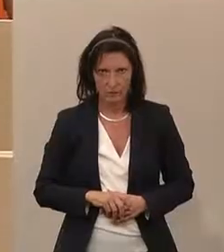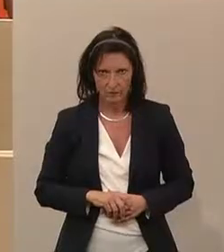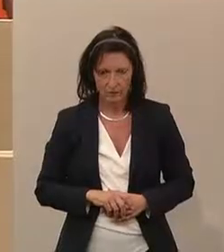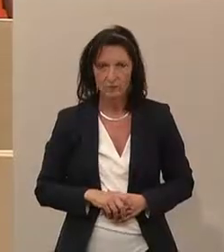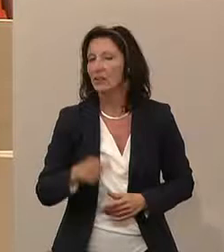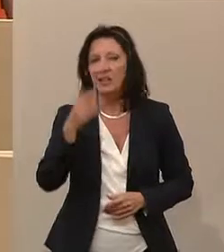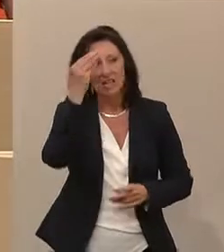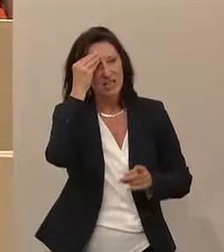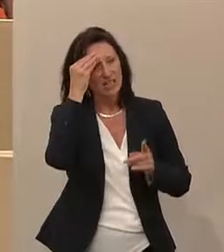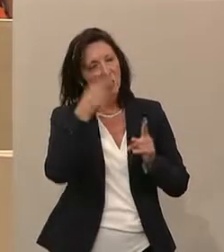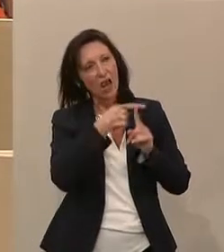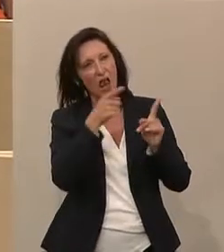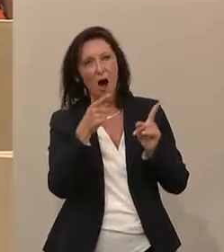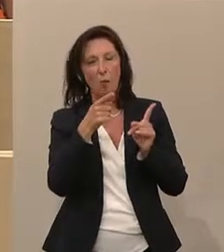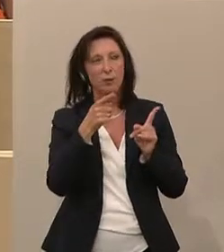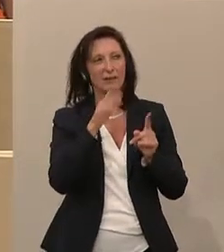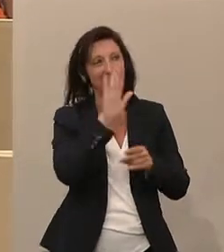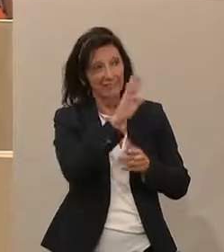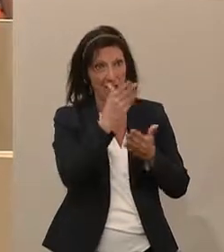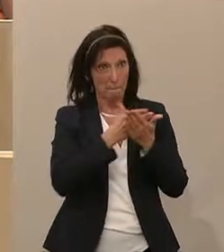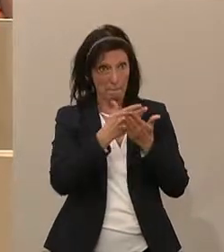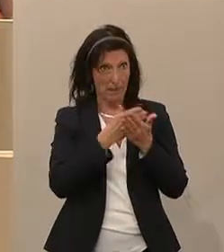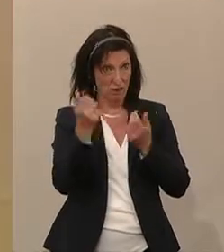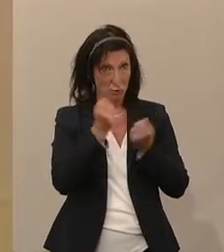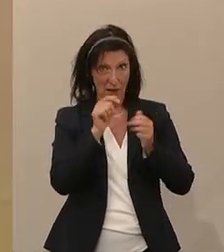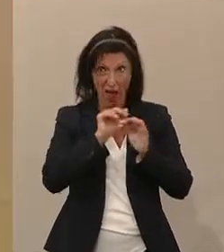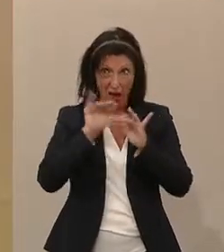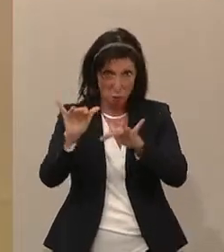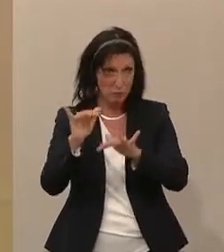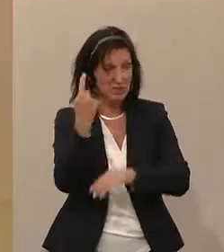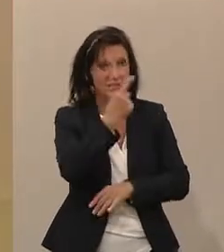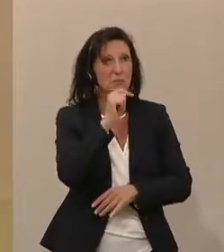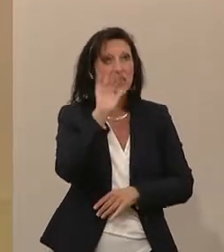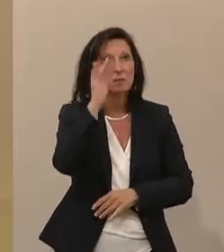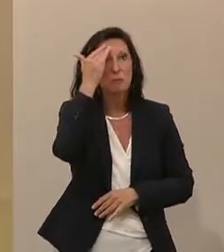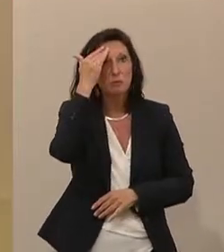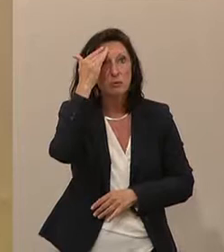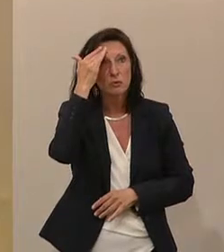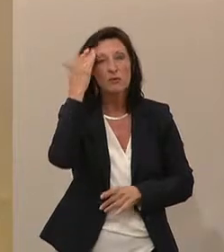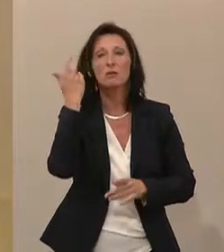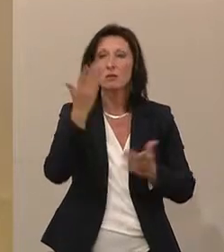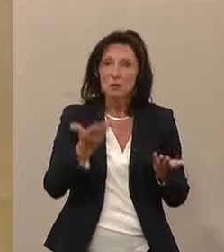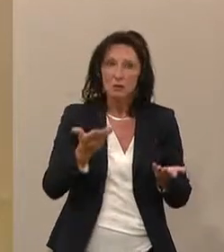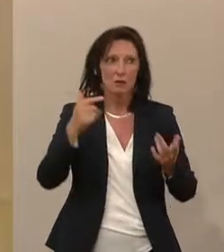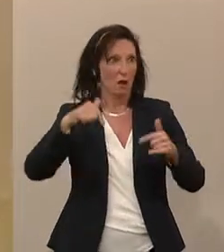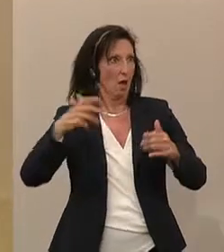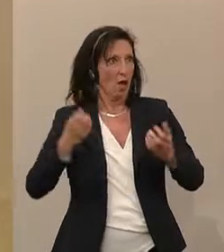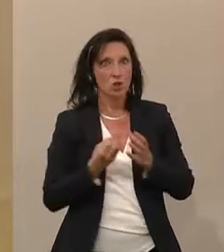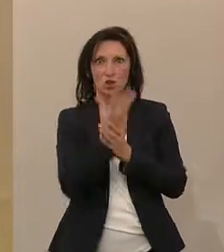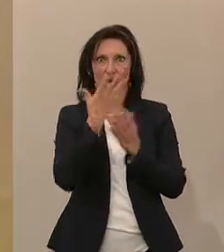Und ich glaube, Sie sind sich den Auswirkungen Ihrer Bildungspolitik gar nicht bewusst. Wir produzieren Arbeitslose künftig, wir